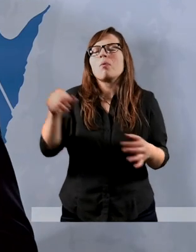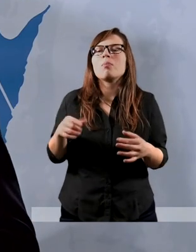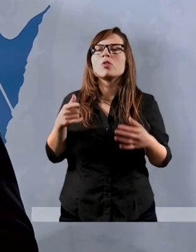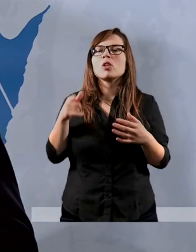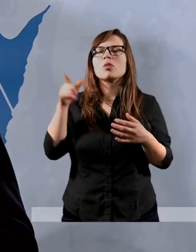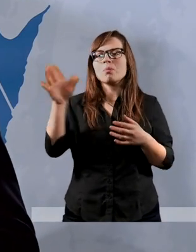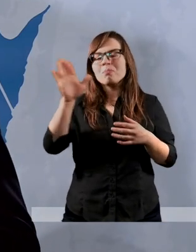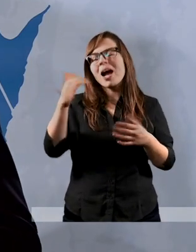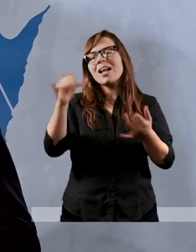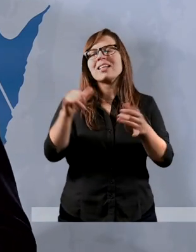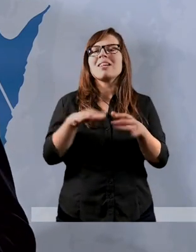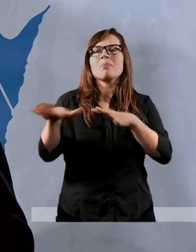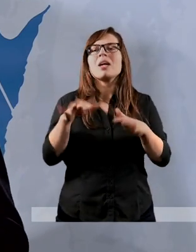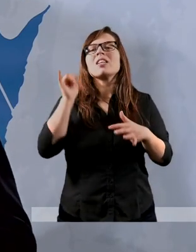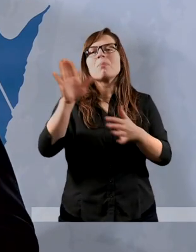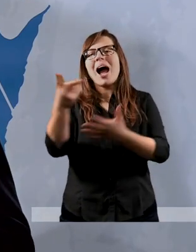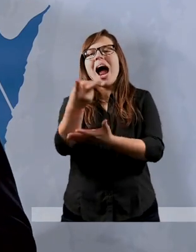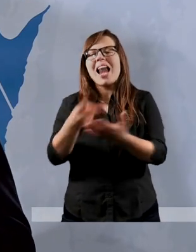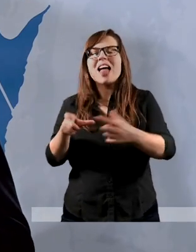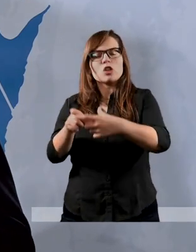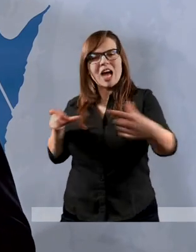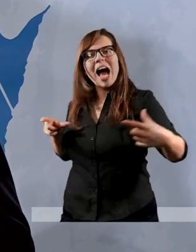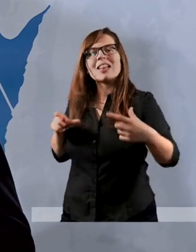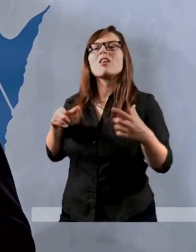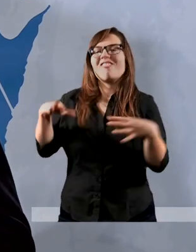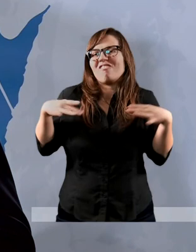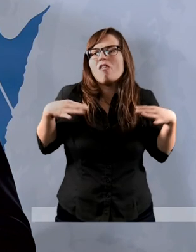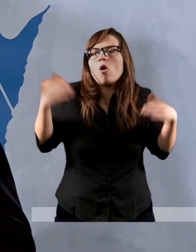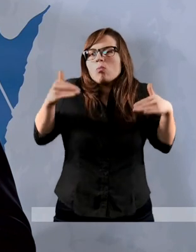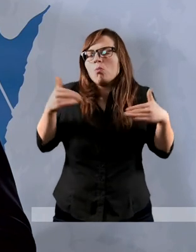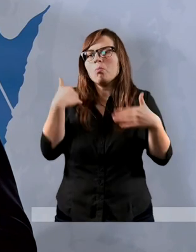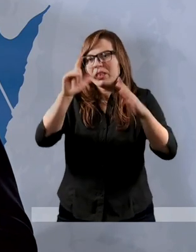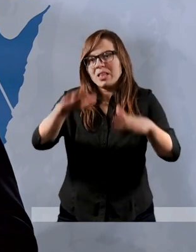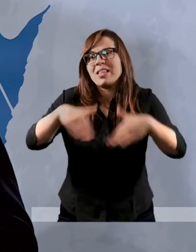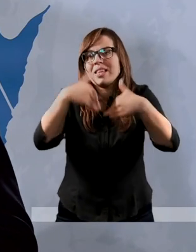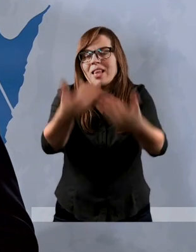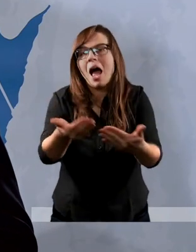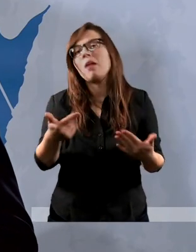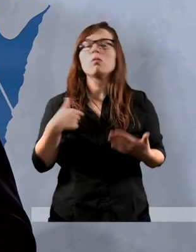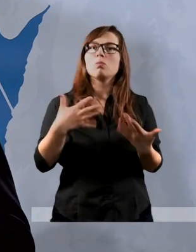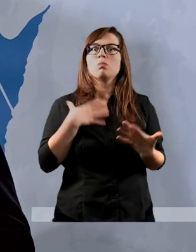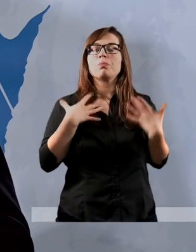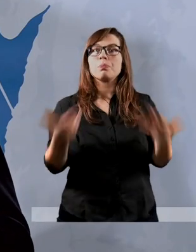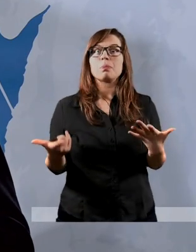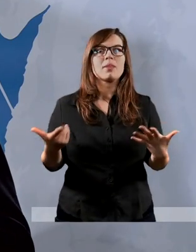cały sprzęt medyczny i akurat ma taką leżankę wolną i mógłby ci ją dać. Więc tutaj